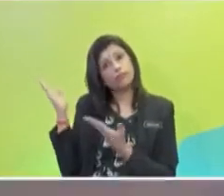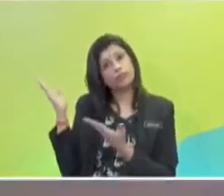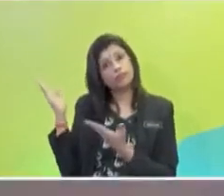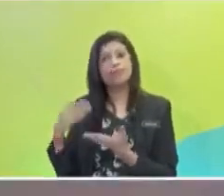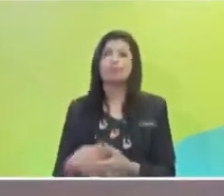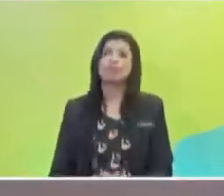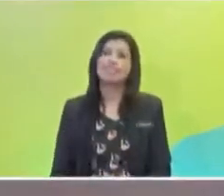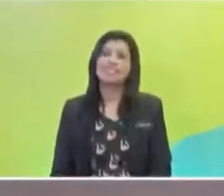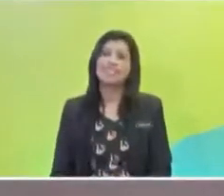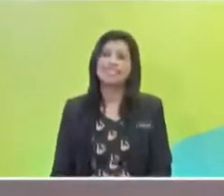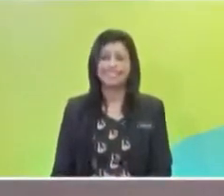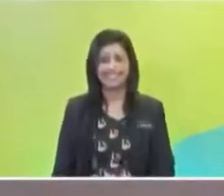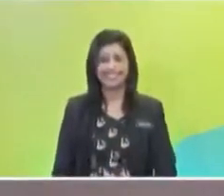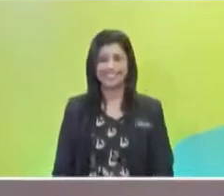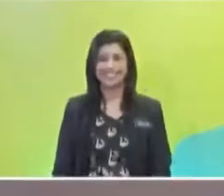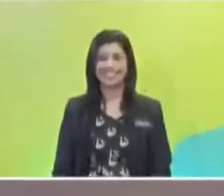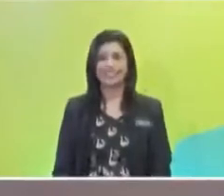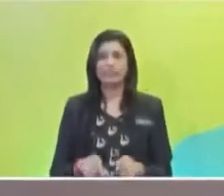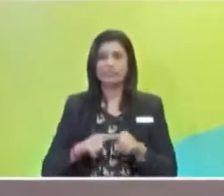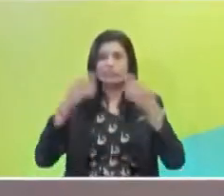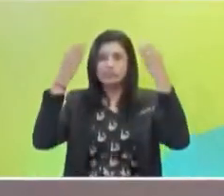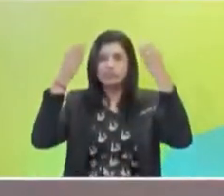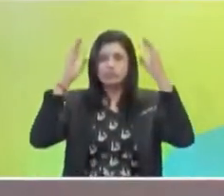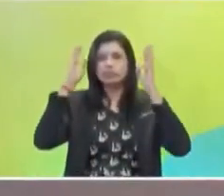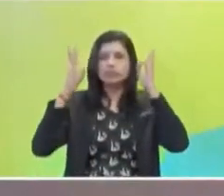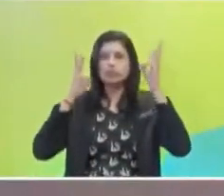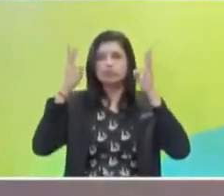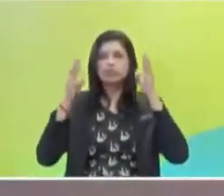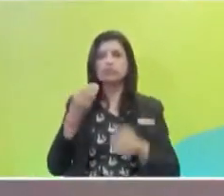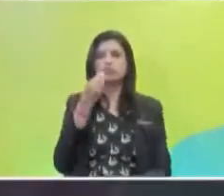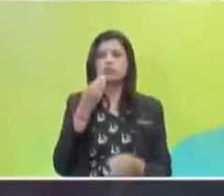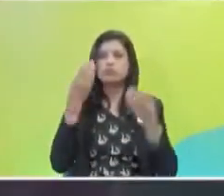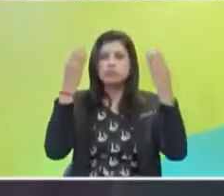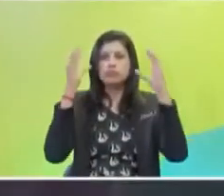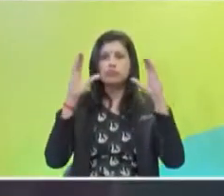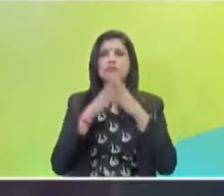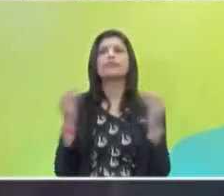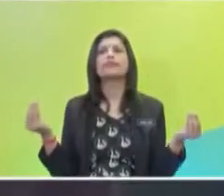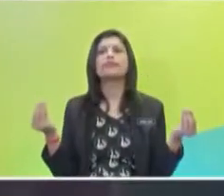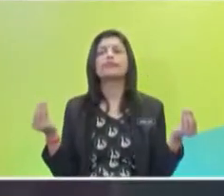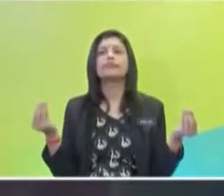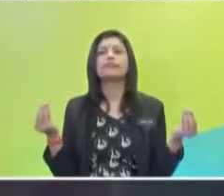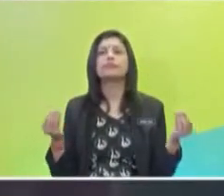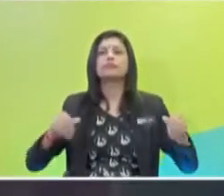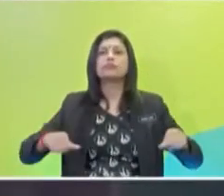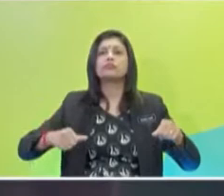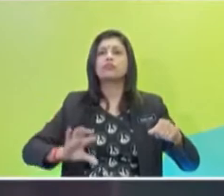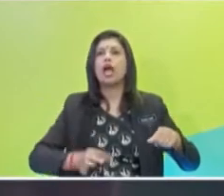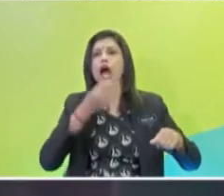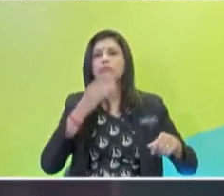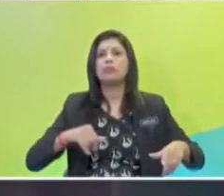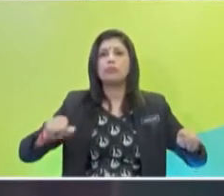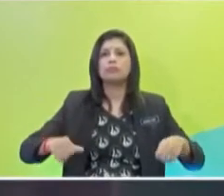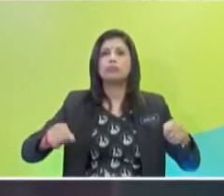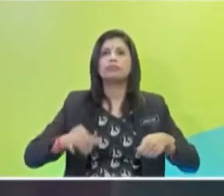tungtang. Tapi cikgu risaulah. Kenapa cikgu? Cikgu risau makanan cikgu banyak habis. Sebab sambil masak ni